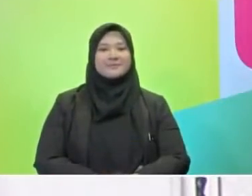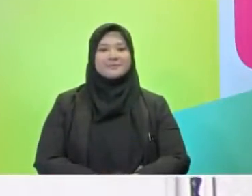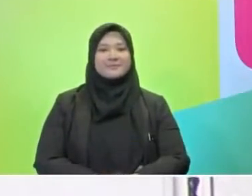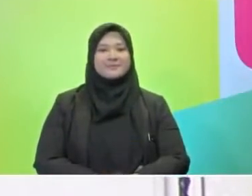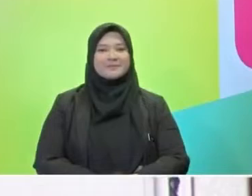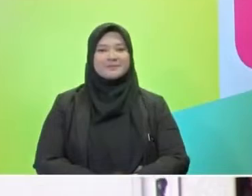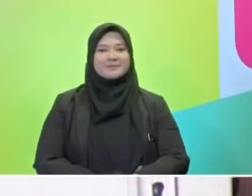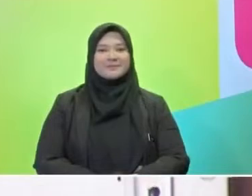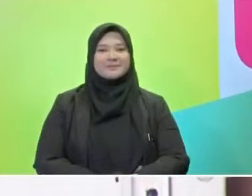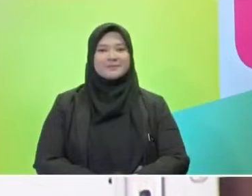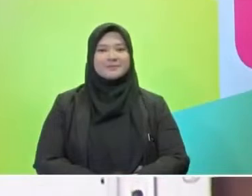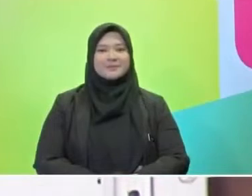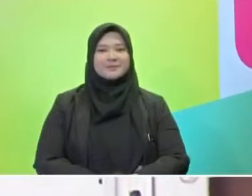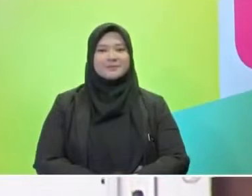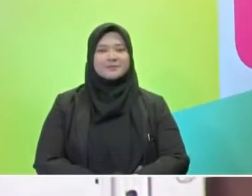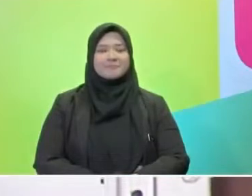Pesta Keamatan tadi.